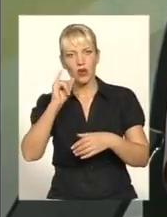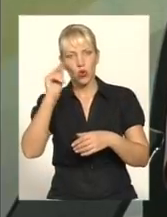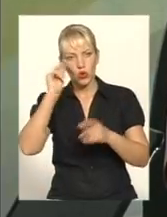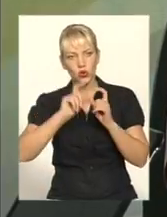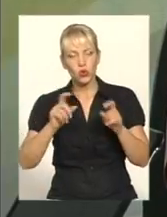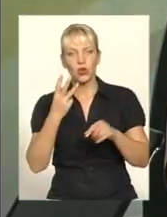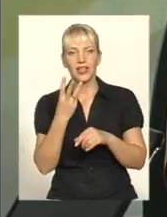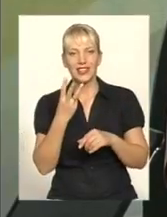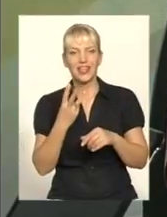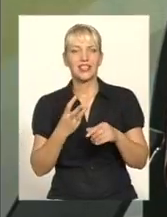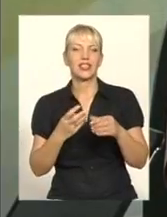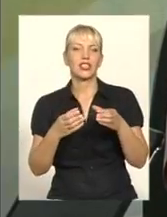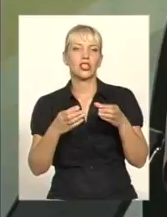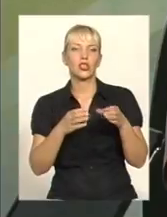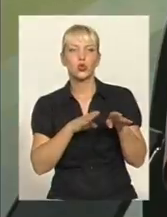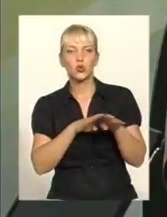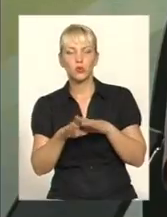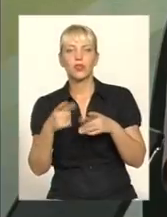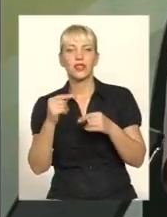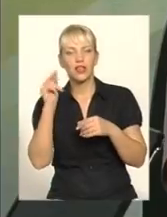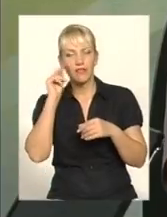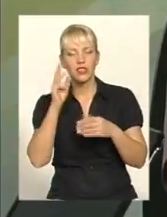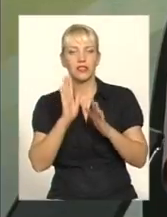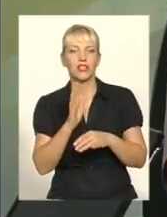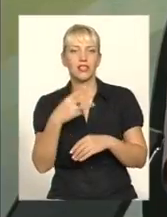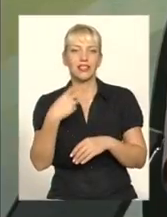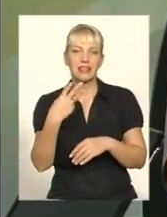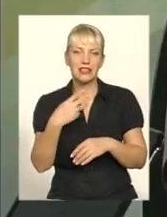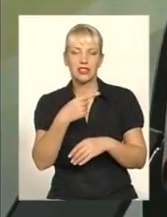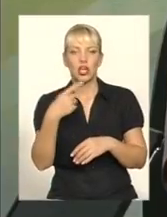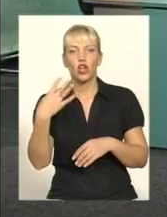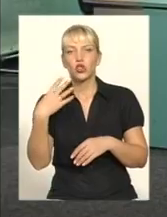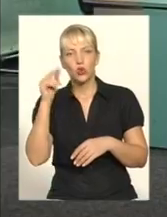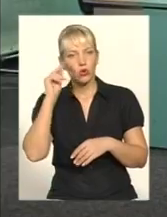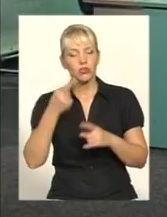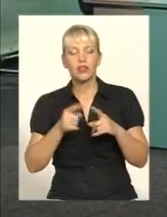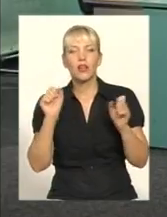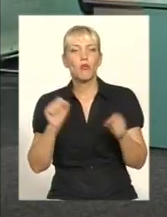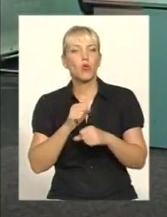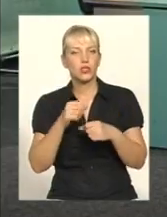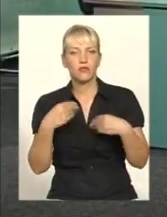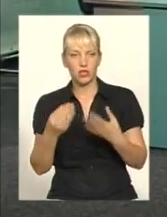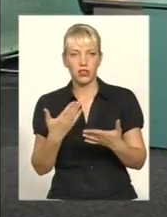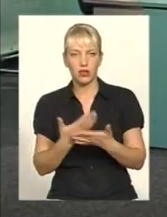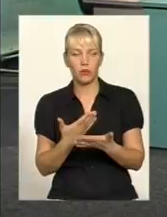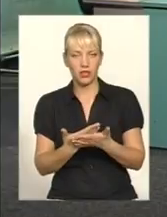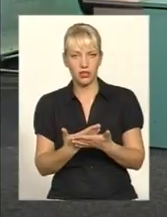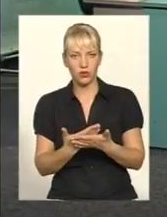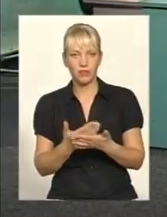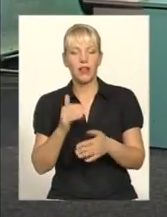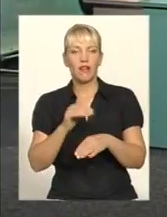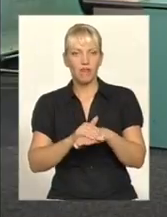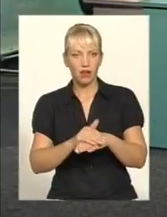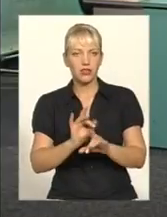які навчаються 30, а то й навіть 40 учнів, дати неможливо. До прикладу, наведу такі факти.